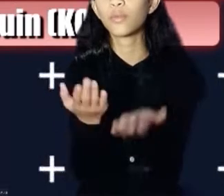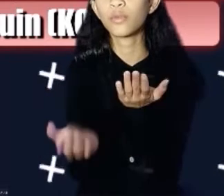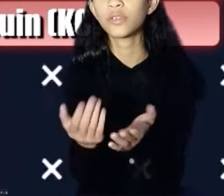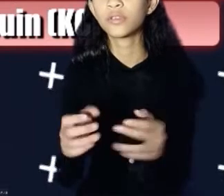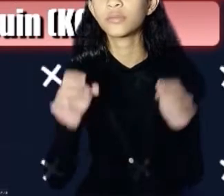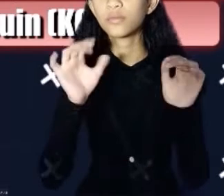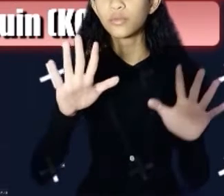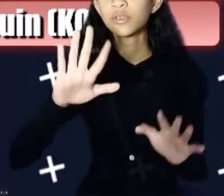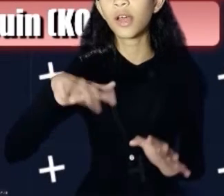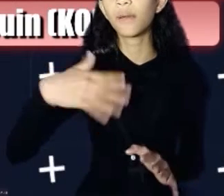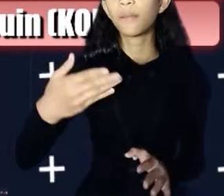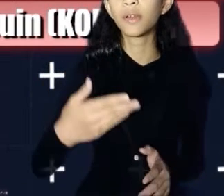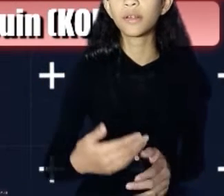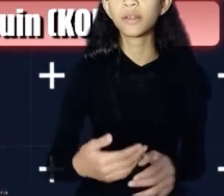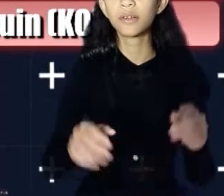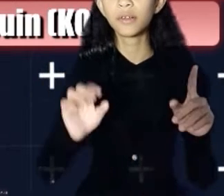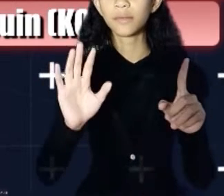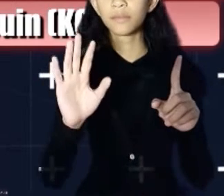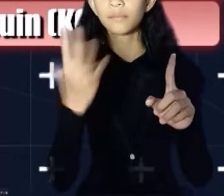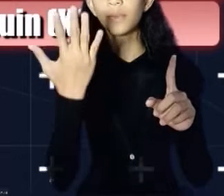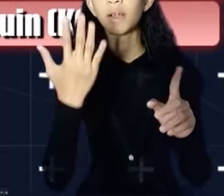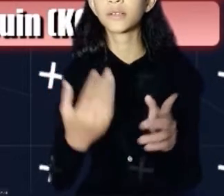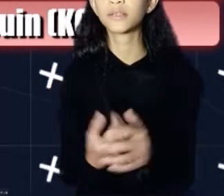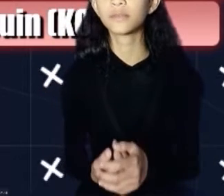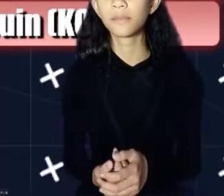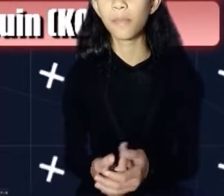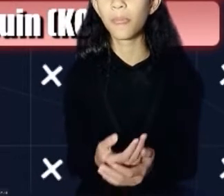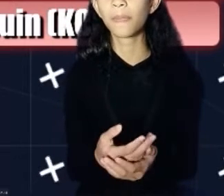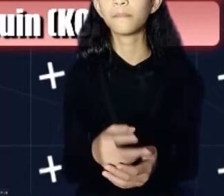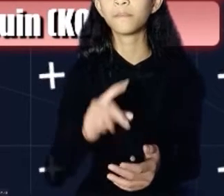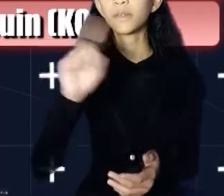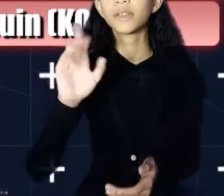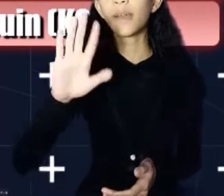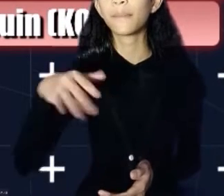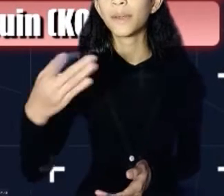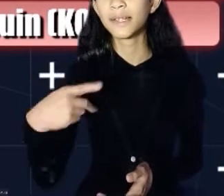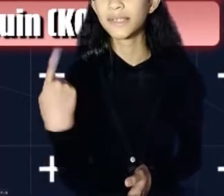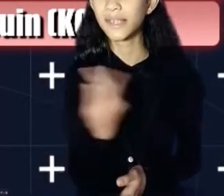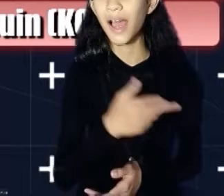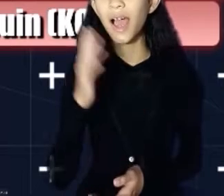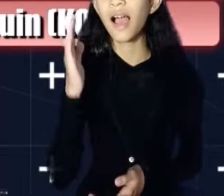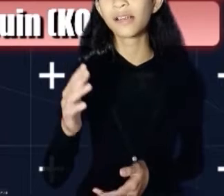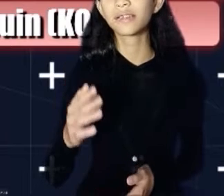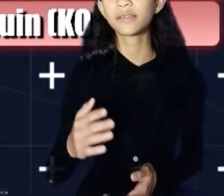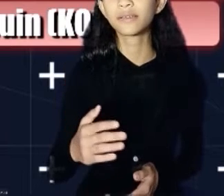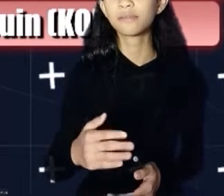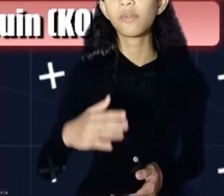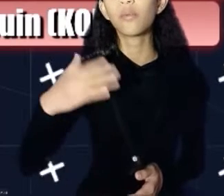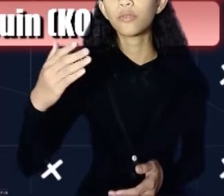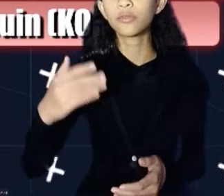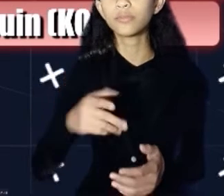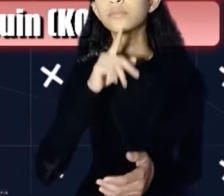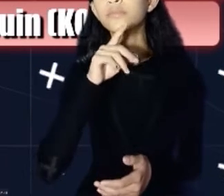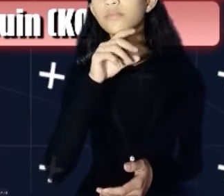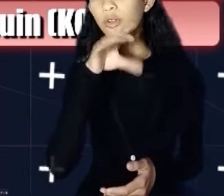#eskib Ah tetapi kita akan bersambung lah menjawab pertanyaan ini saya hanya